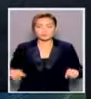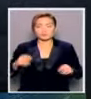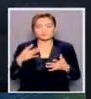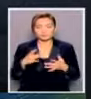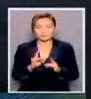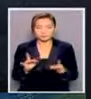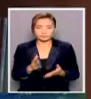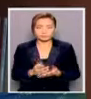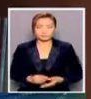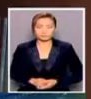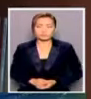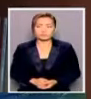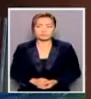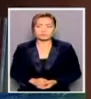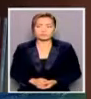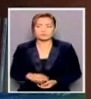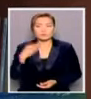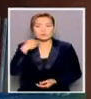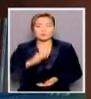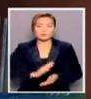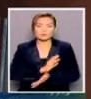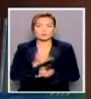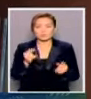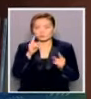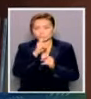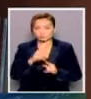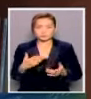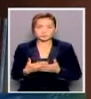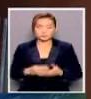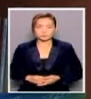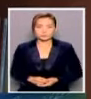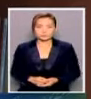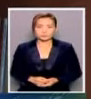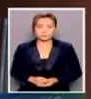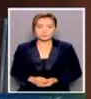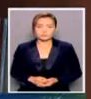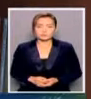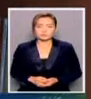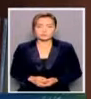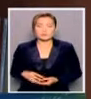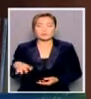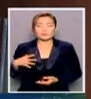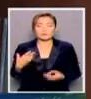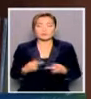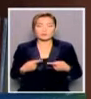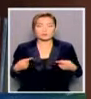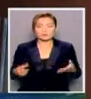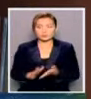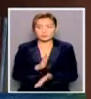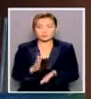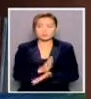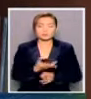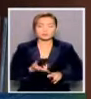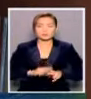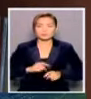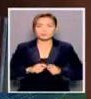айтты. Түркістан газетінің енді қазіргі бір ерекшелігі ол тек бұрынғы секілді тек газеттің нұсқасымен